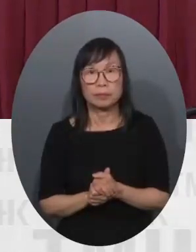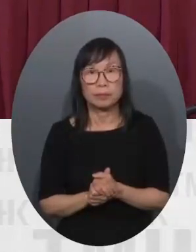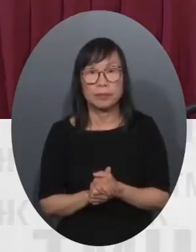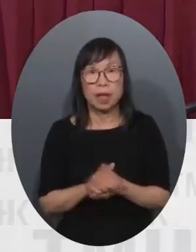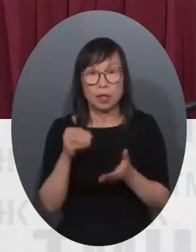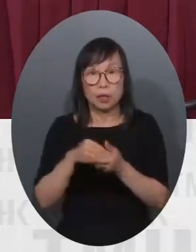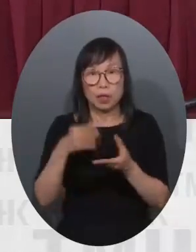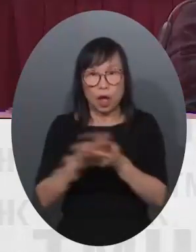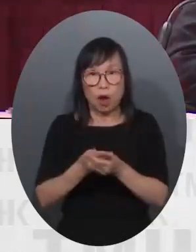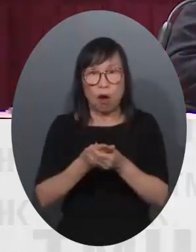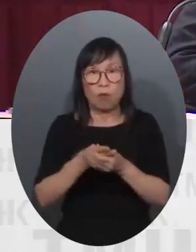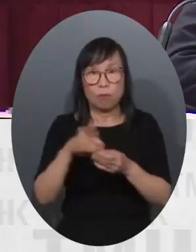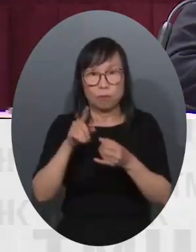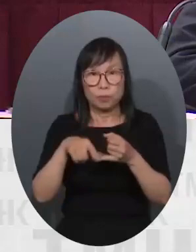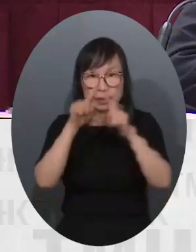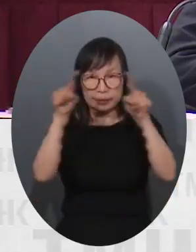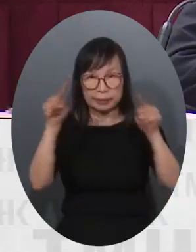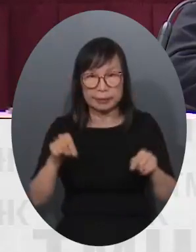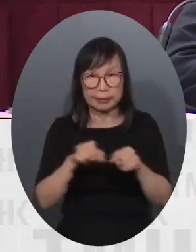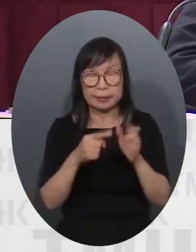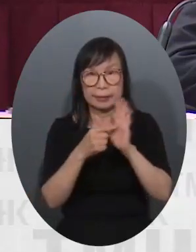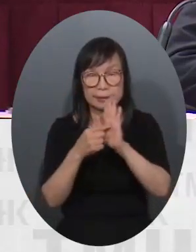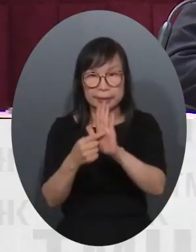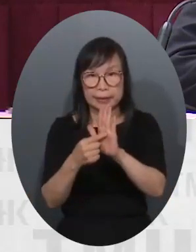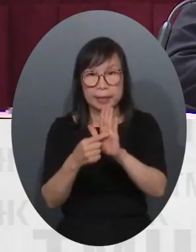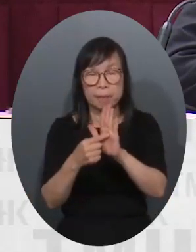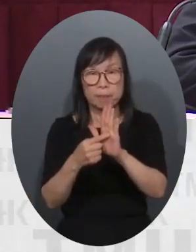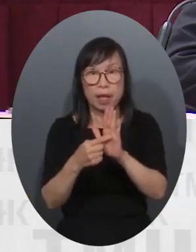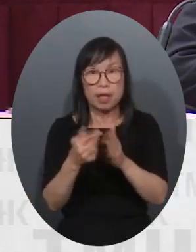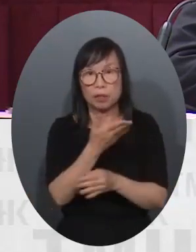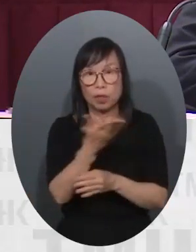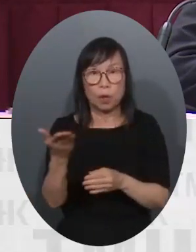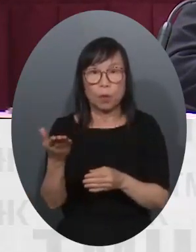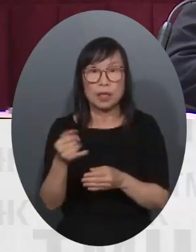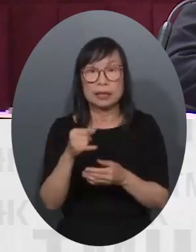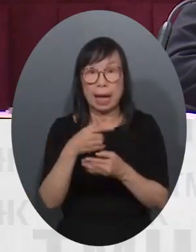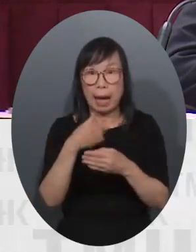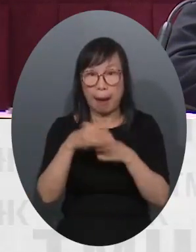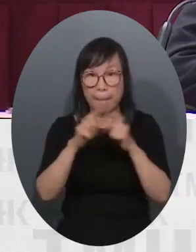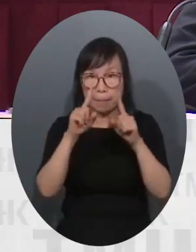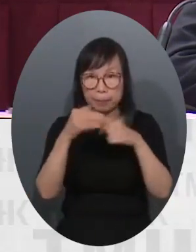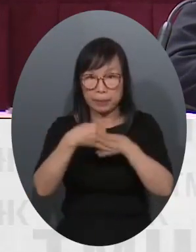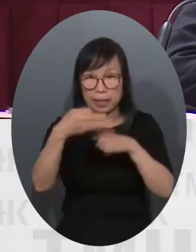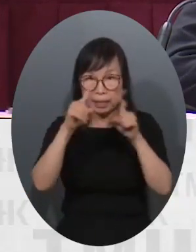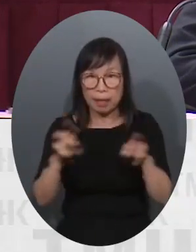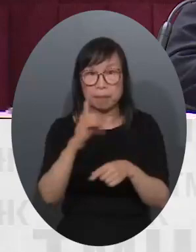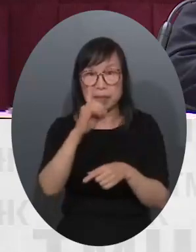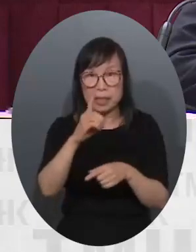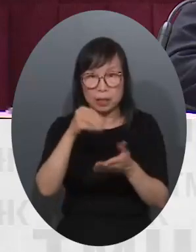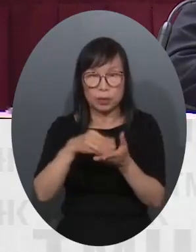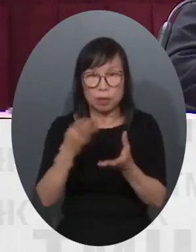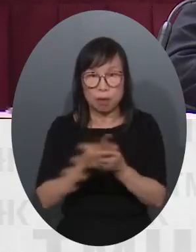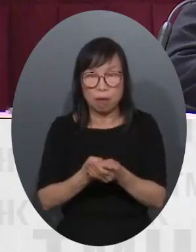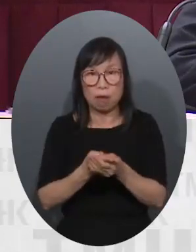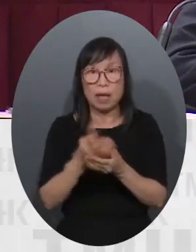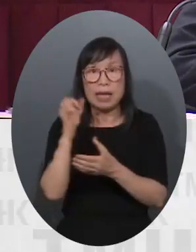決議案的投票結果已經顯示在屏幕上。各位，由於第3(d) 號決議案所